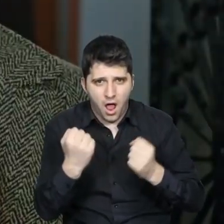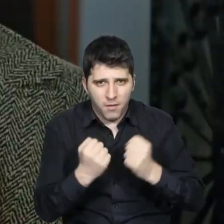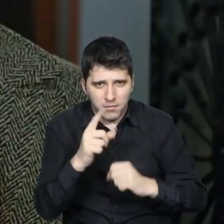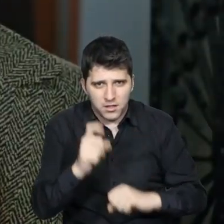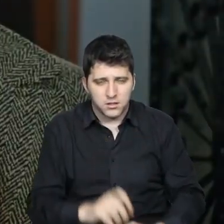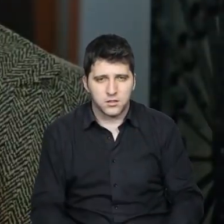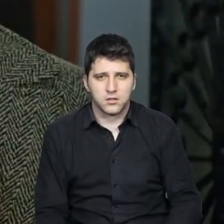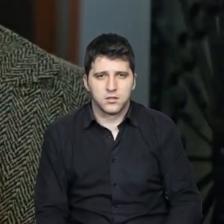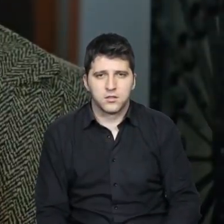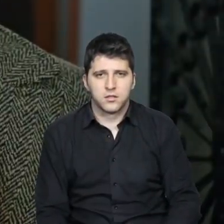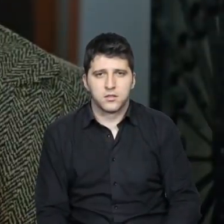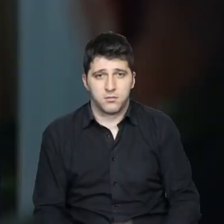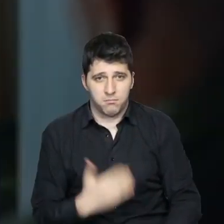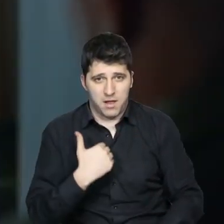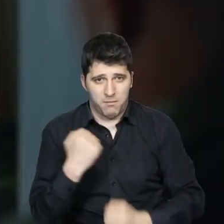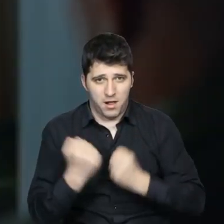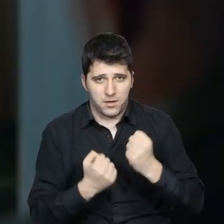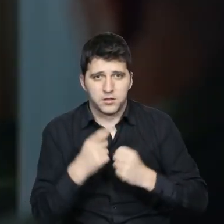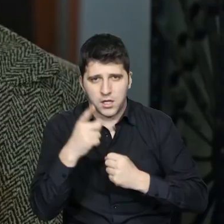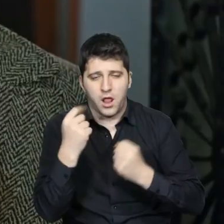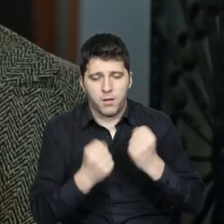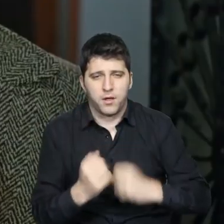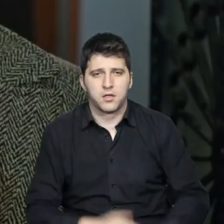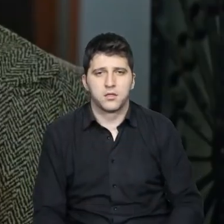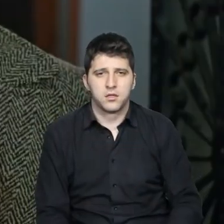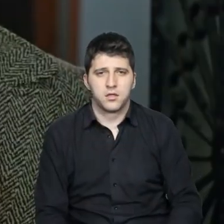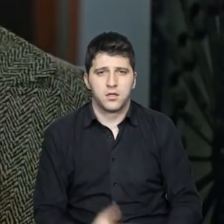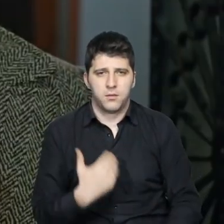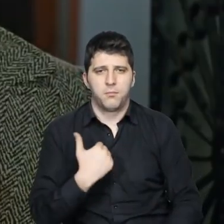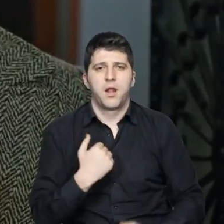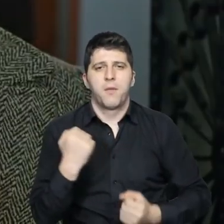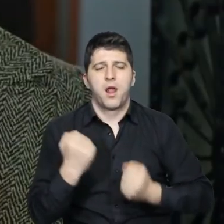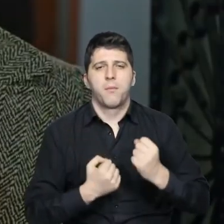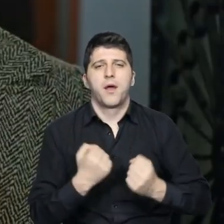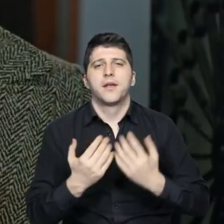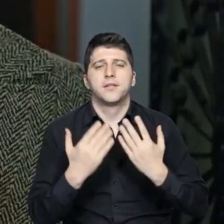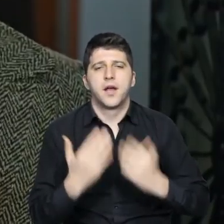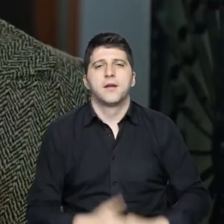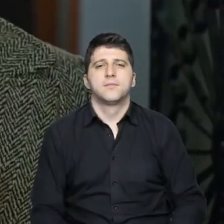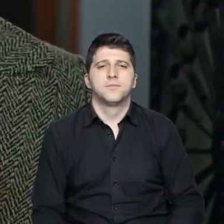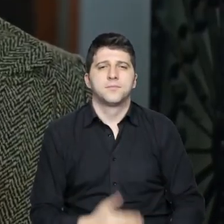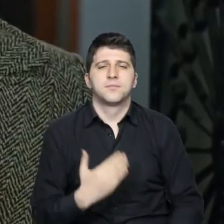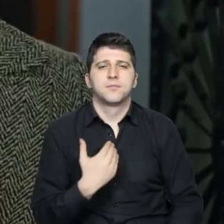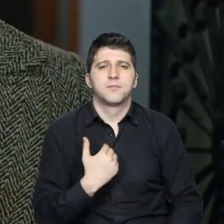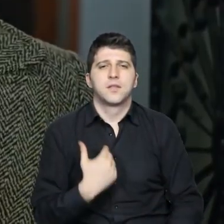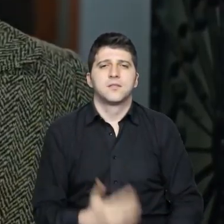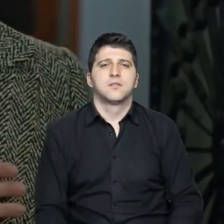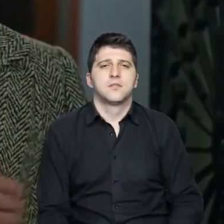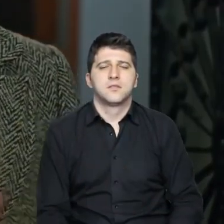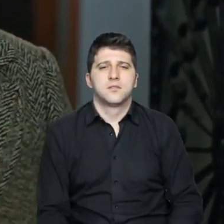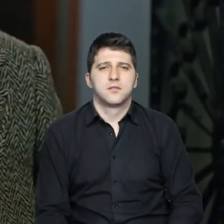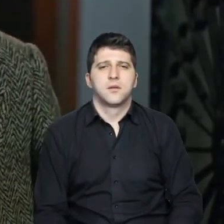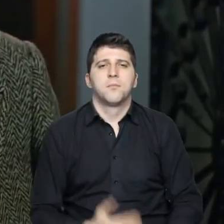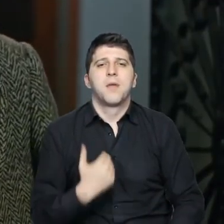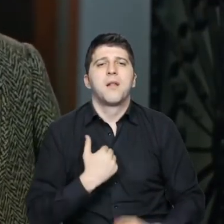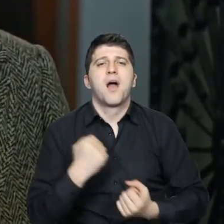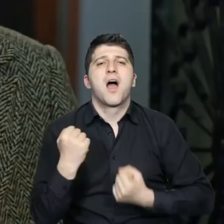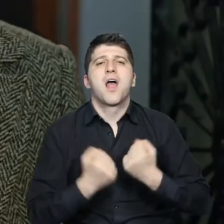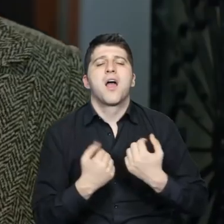Heh. Benim arabayı. Senin arabayı. Benim araba ya, ben şey ya, benim